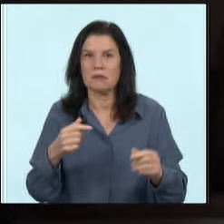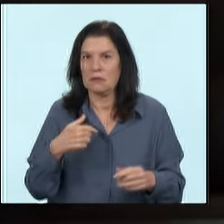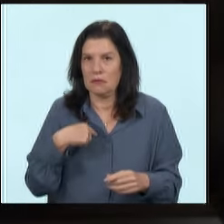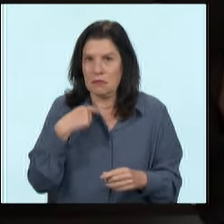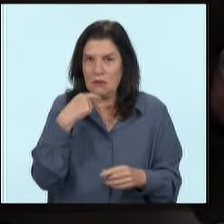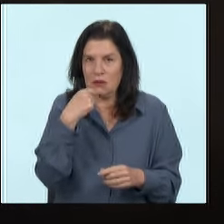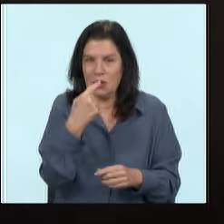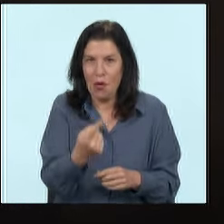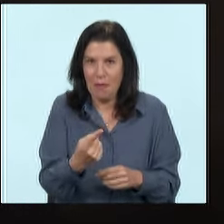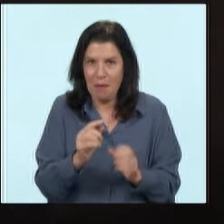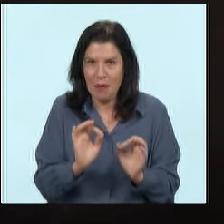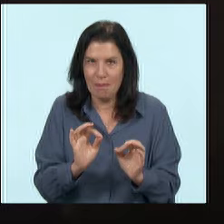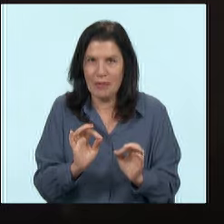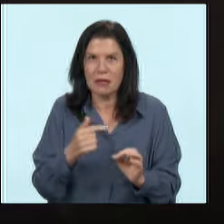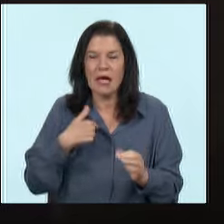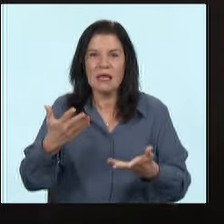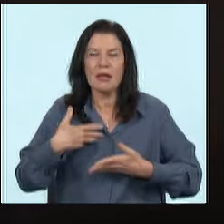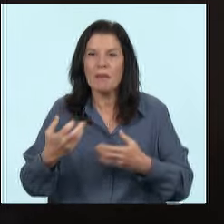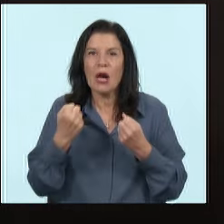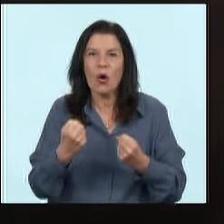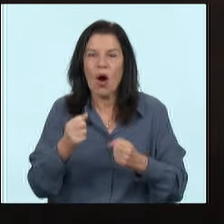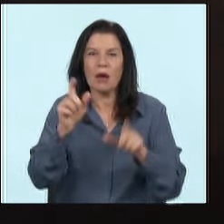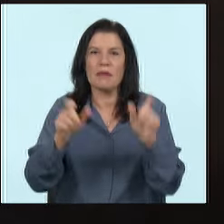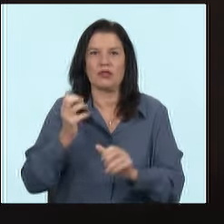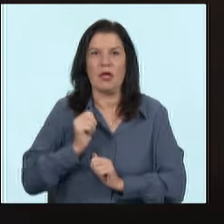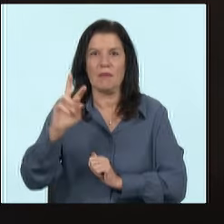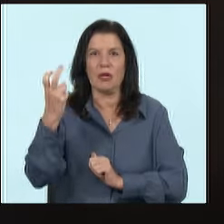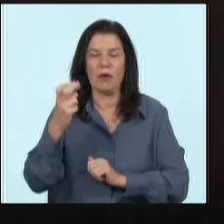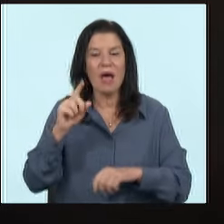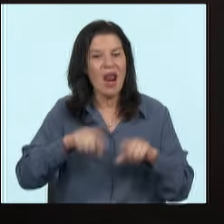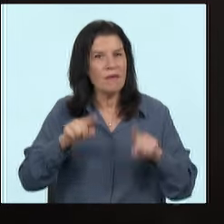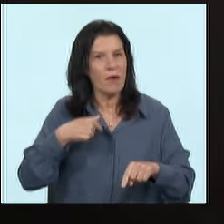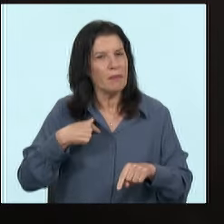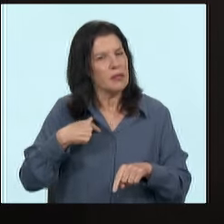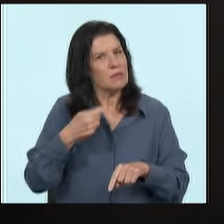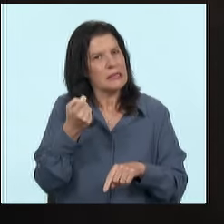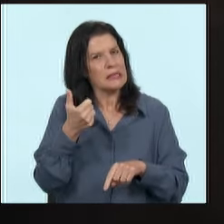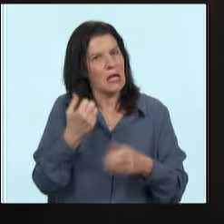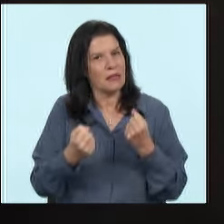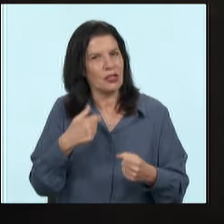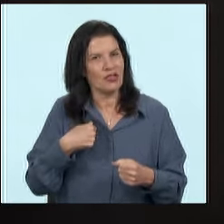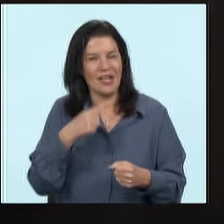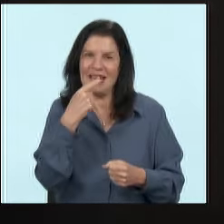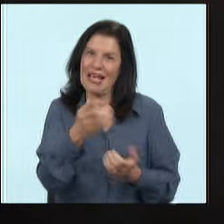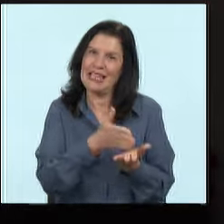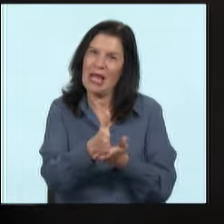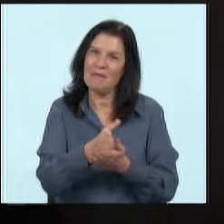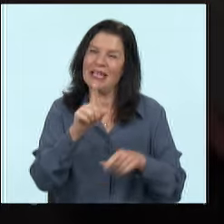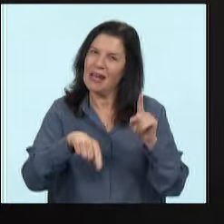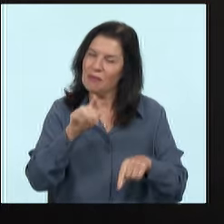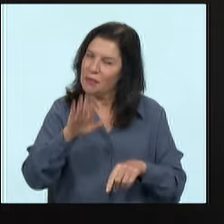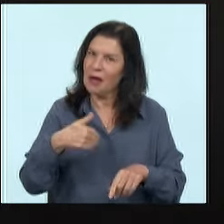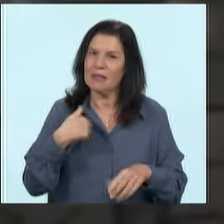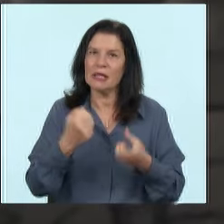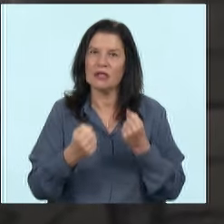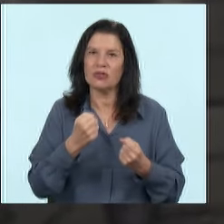זה מאנשי המילואים, שאני לפעמים קצת קשה לי, ואני אגלה לך את האמת. גם לי לפעמים קצת קשה, זה האמת, אז אני פוגש